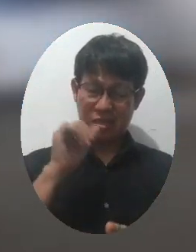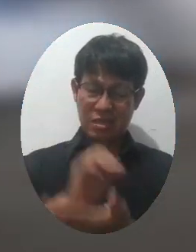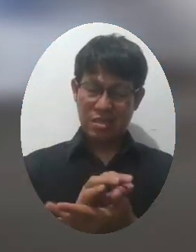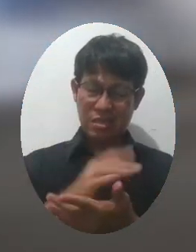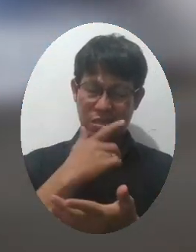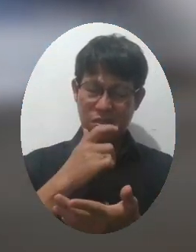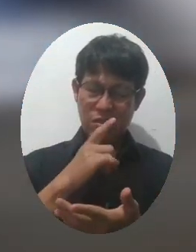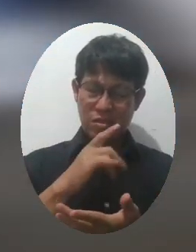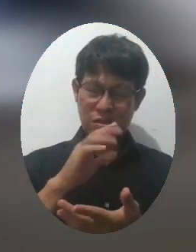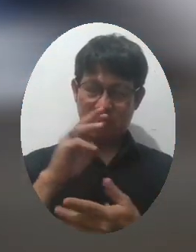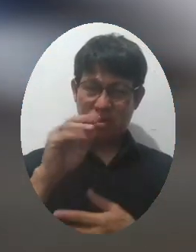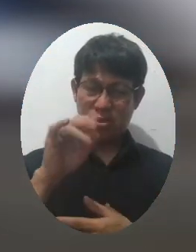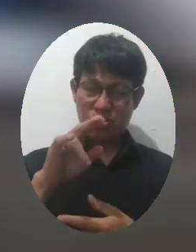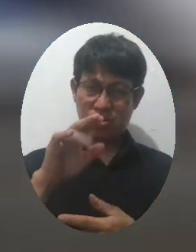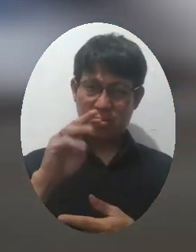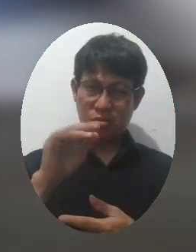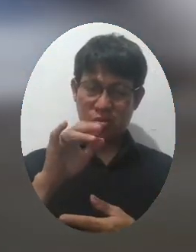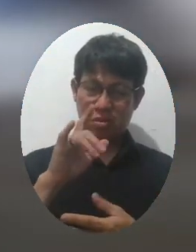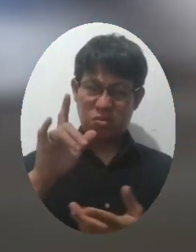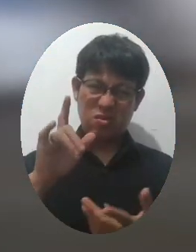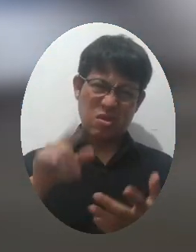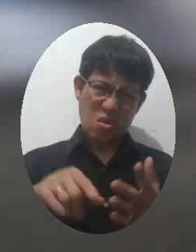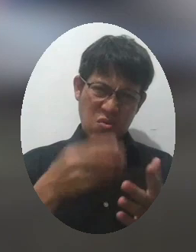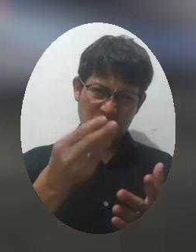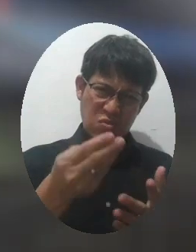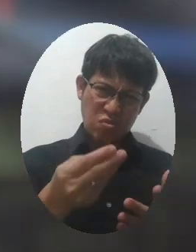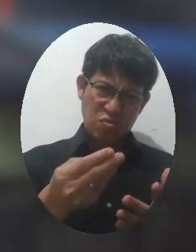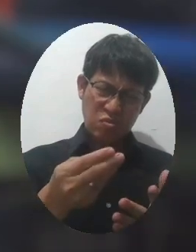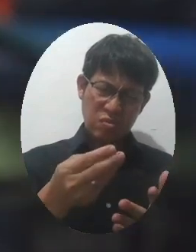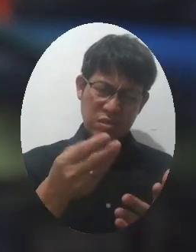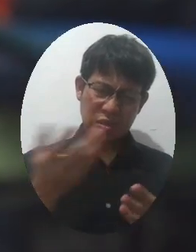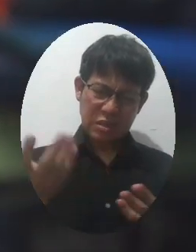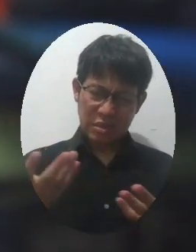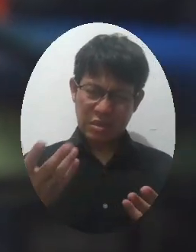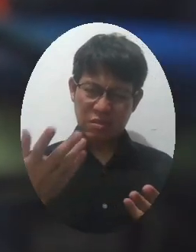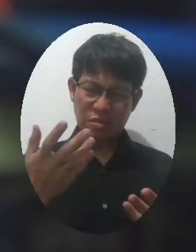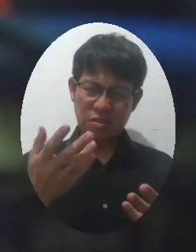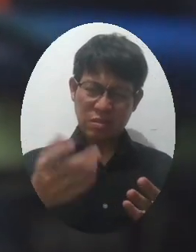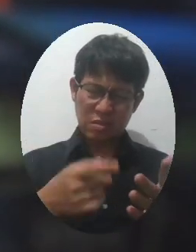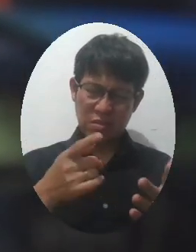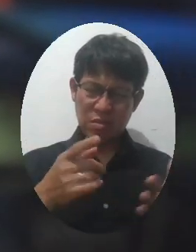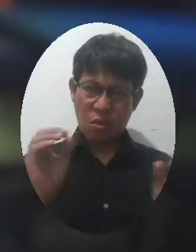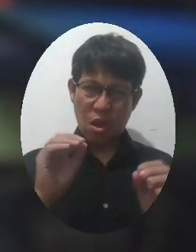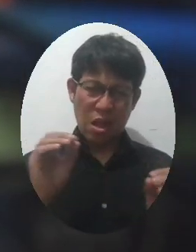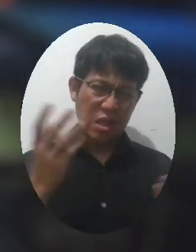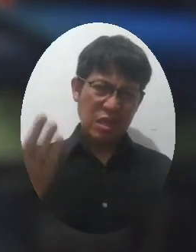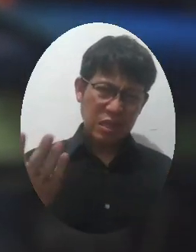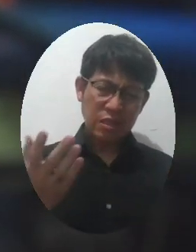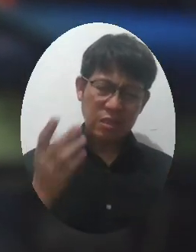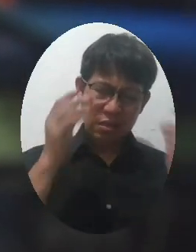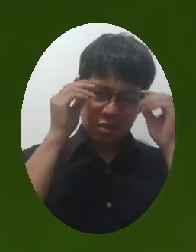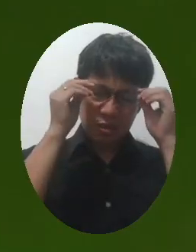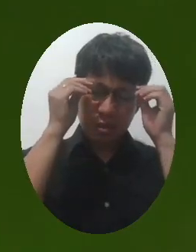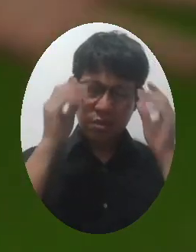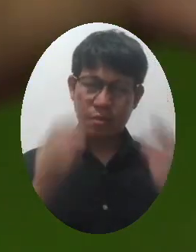mano. On call lang po siya, minsan po wala. Minsan, pag nandito siya sa